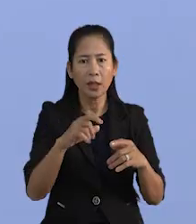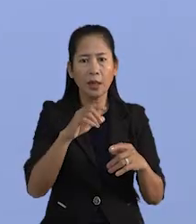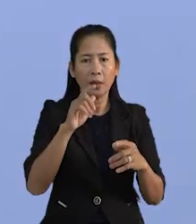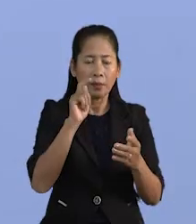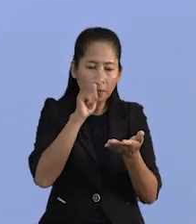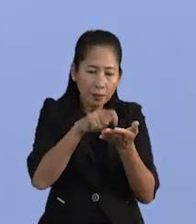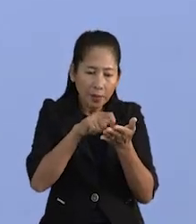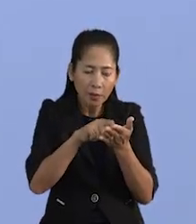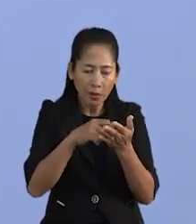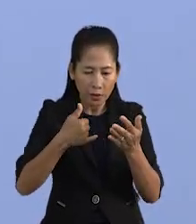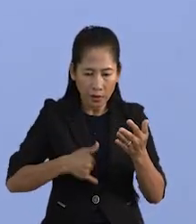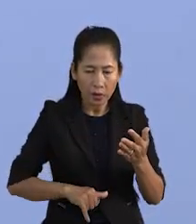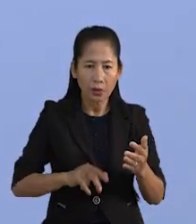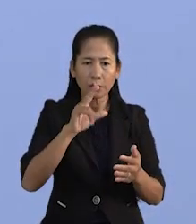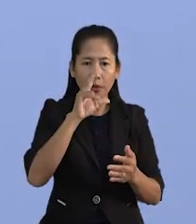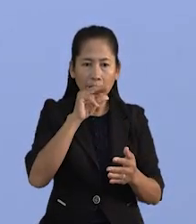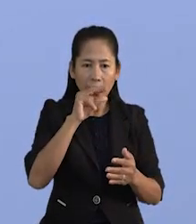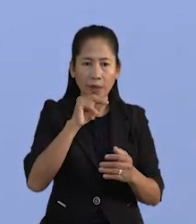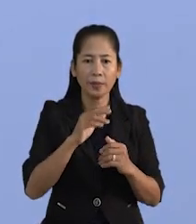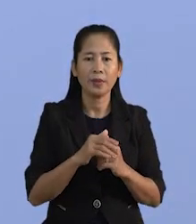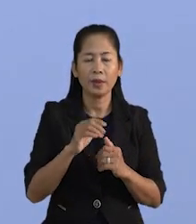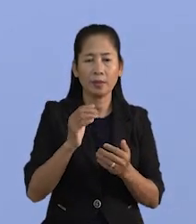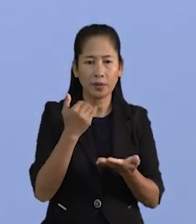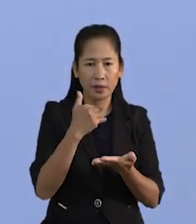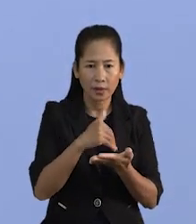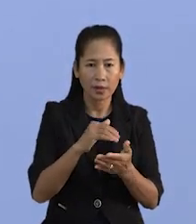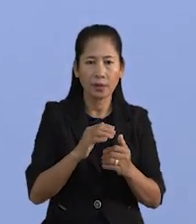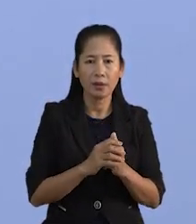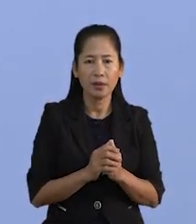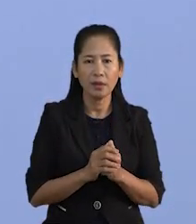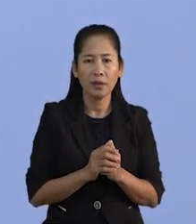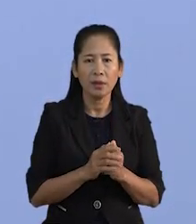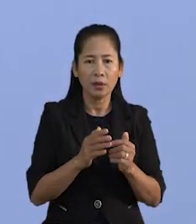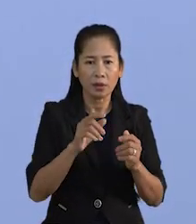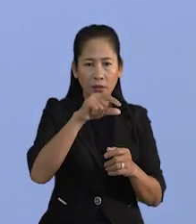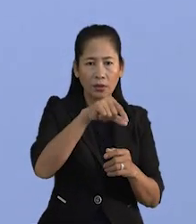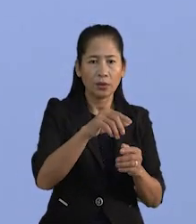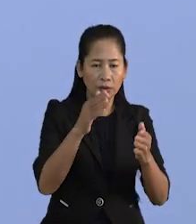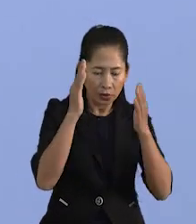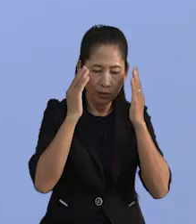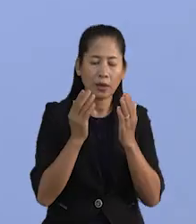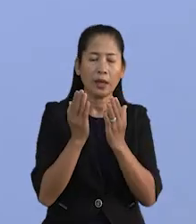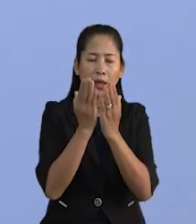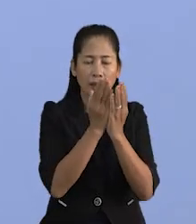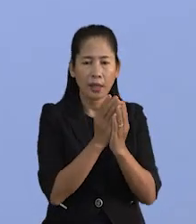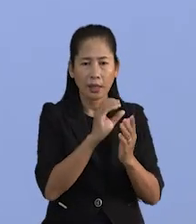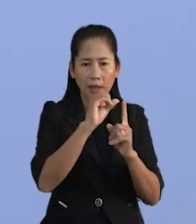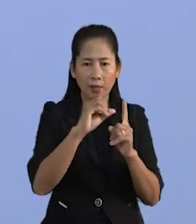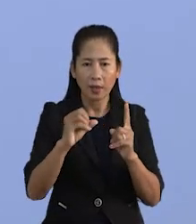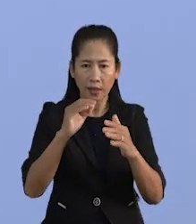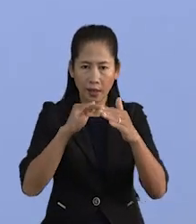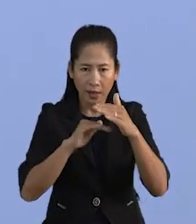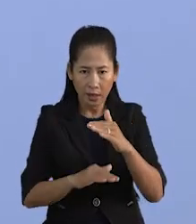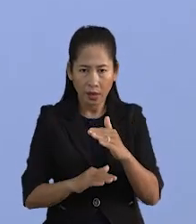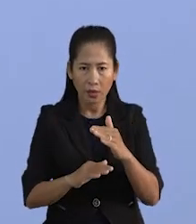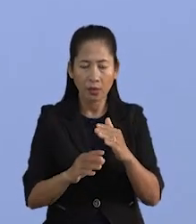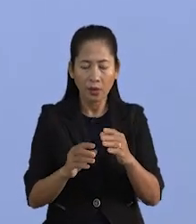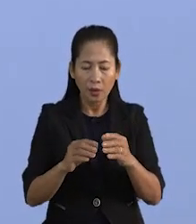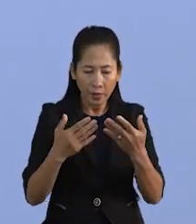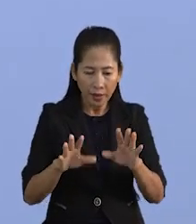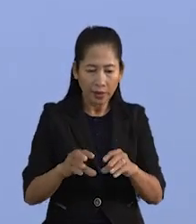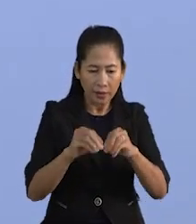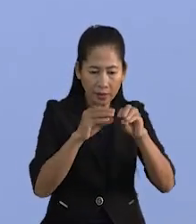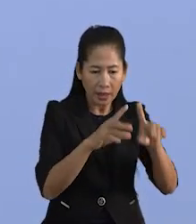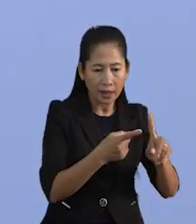ន់និងកូនទាបាទម្ដងទៀតកចូលអានលបះខាងក្រោមរួច